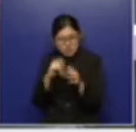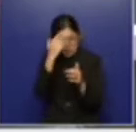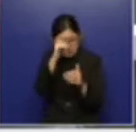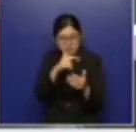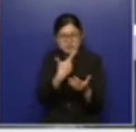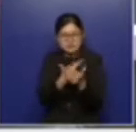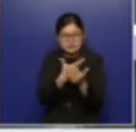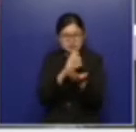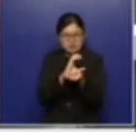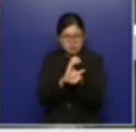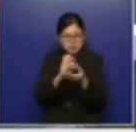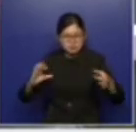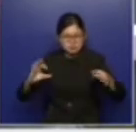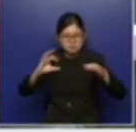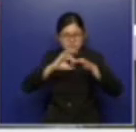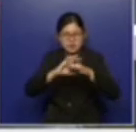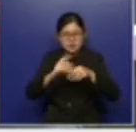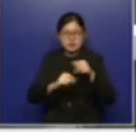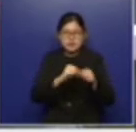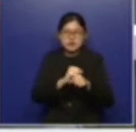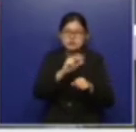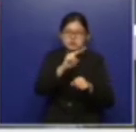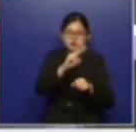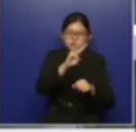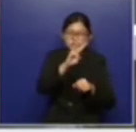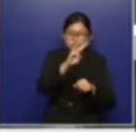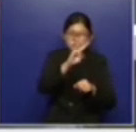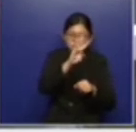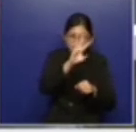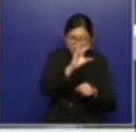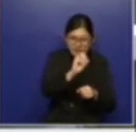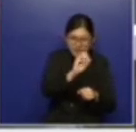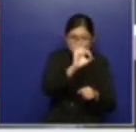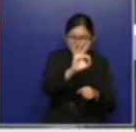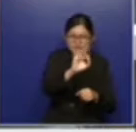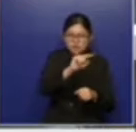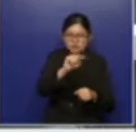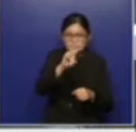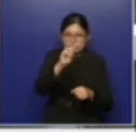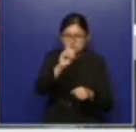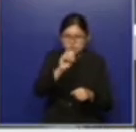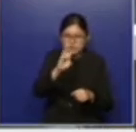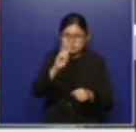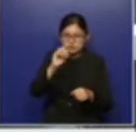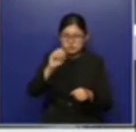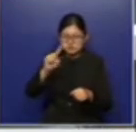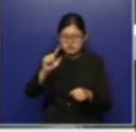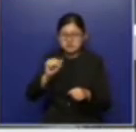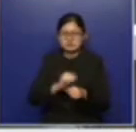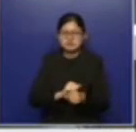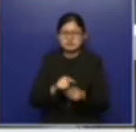พันต่อเนื่องตั้งแต่59 60 61 62และ63ไปจนถึง5 67ท่านประธานครับ